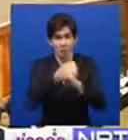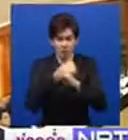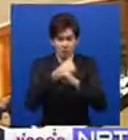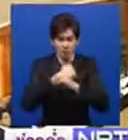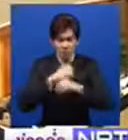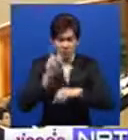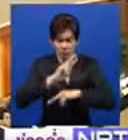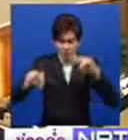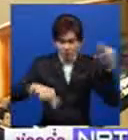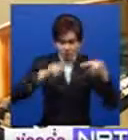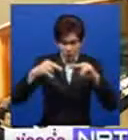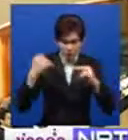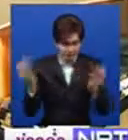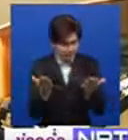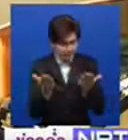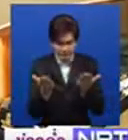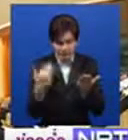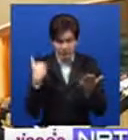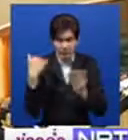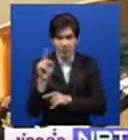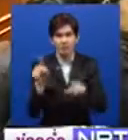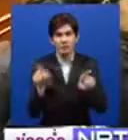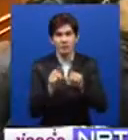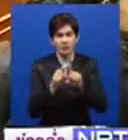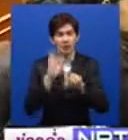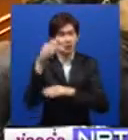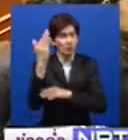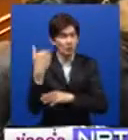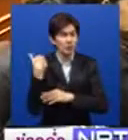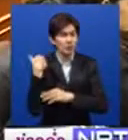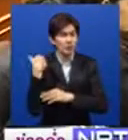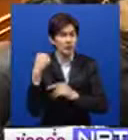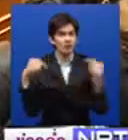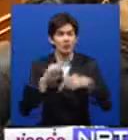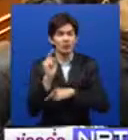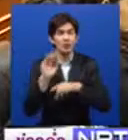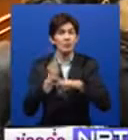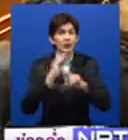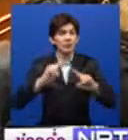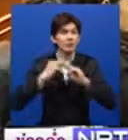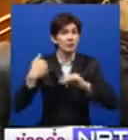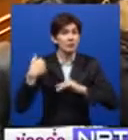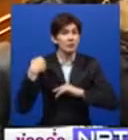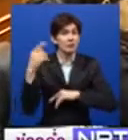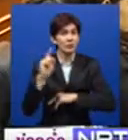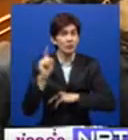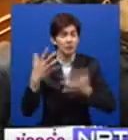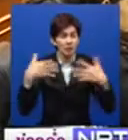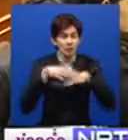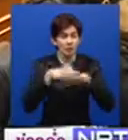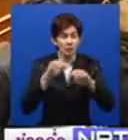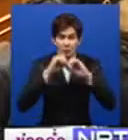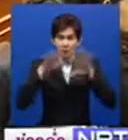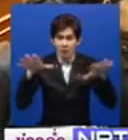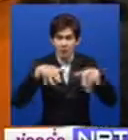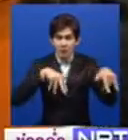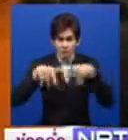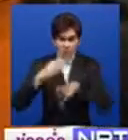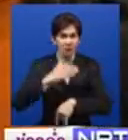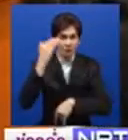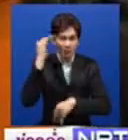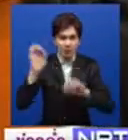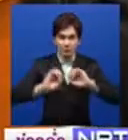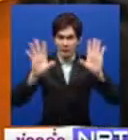สัญญาทุกครั้งก่อนที่จะมีการจัดซื้อจัดจ้างและหากมีเอกชนเข้าโครงการต้องเปิดเผยต่อสาธารณะเพื่อให้เกิดความ